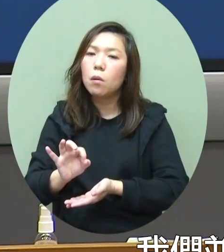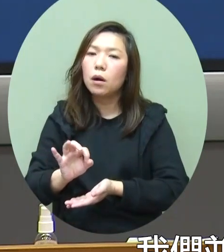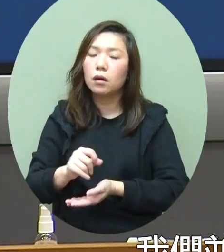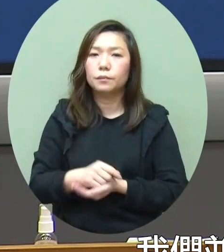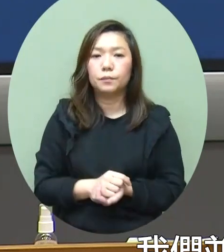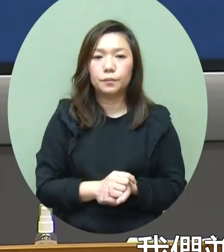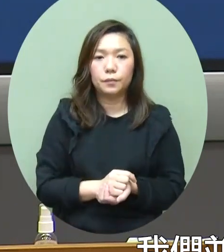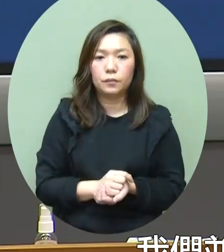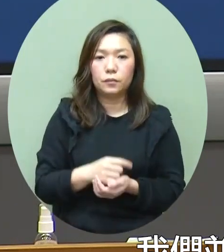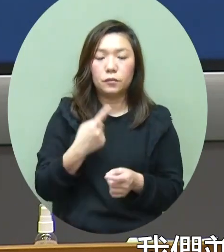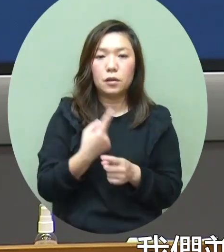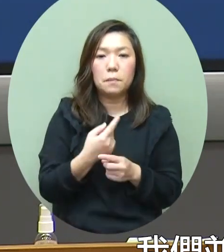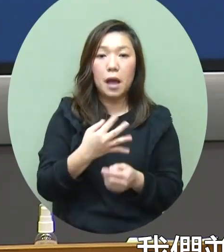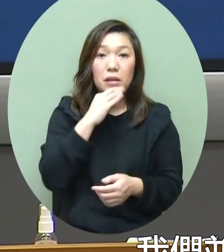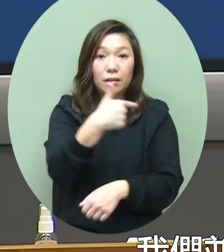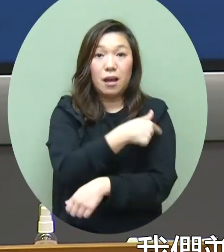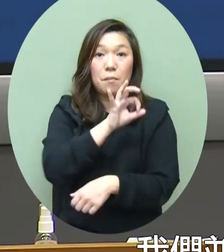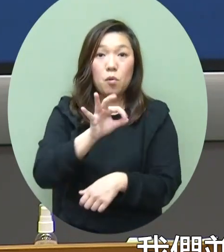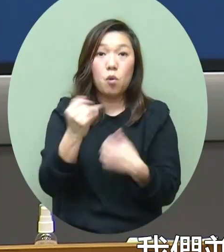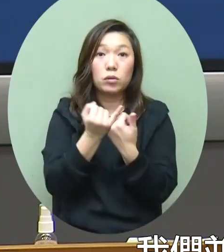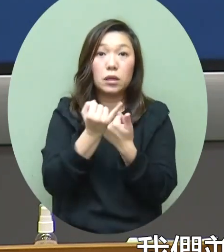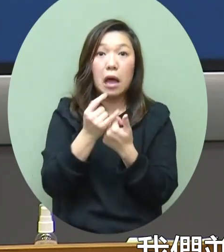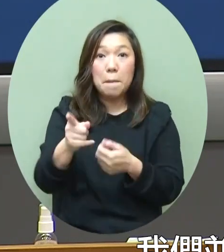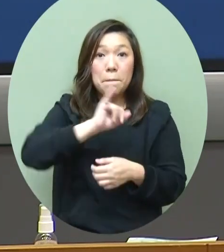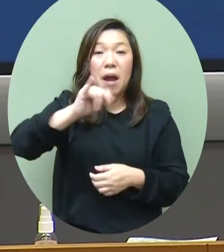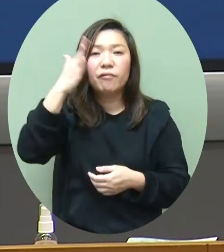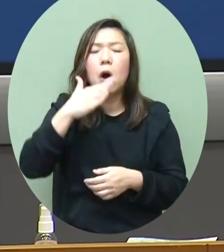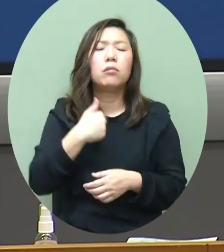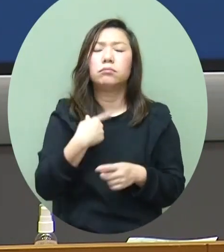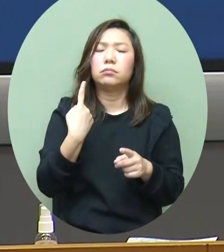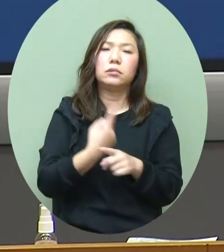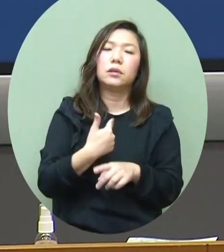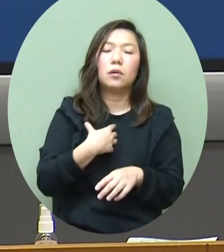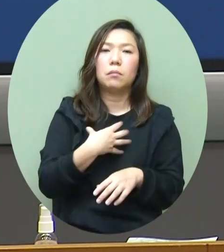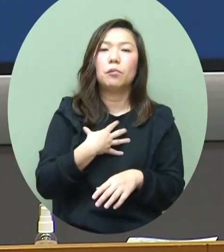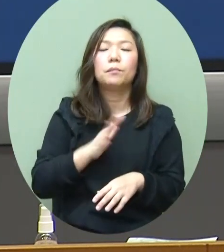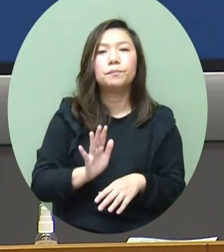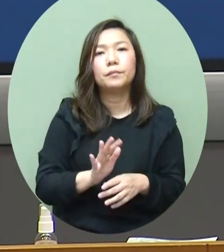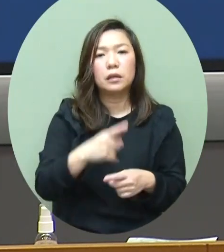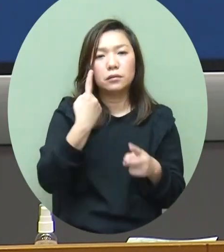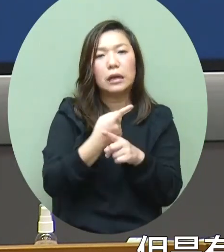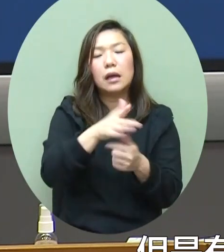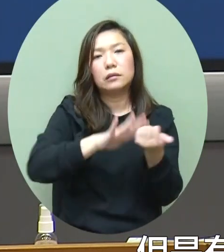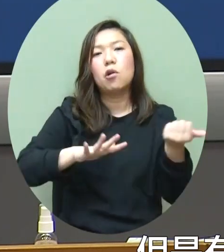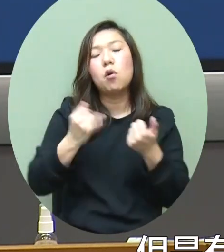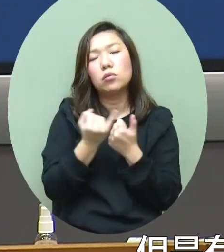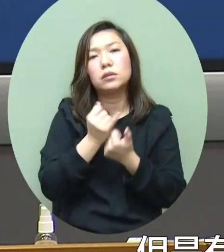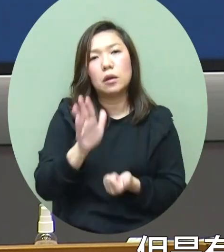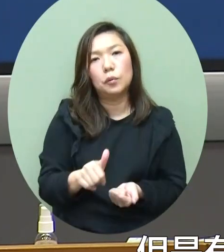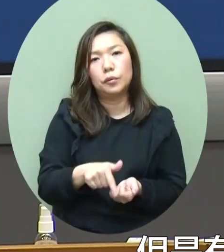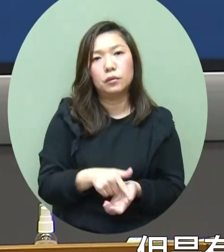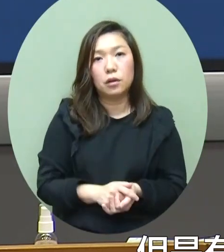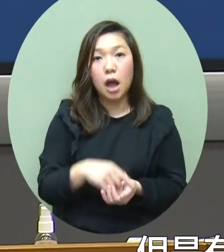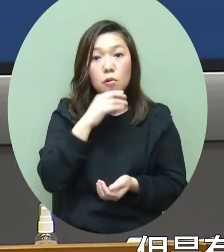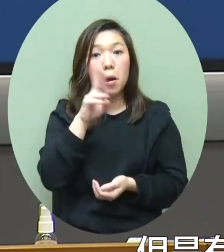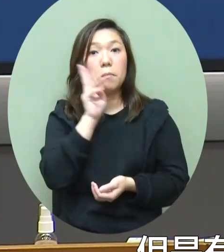不贊同咧係冇打針嘅學生不能夠翻學，因為呢個對學校學生嘅影響太大。但是有